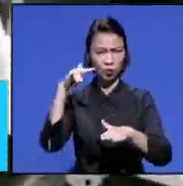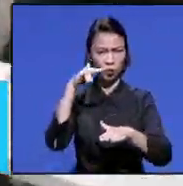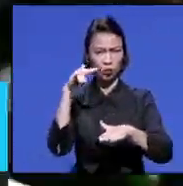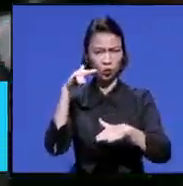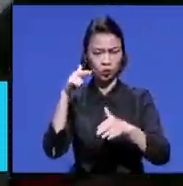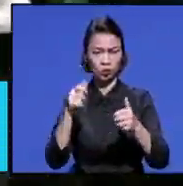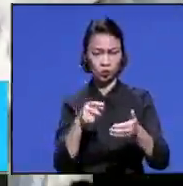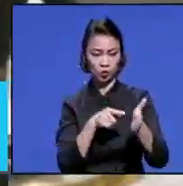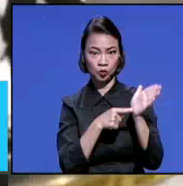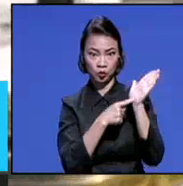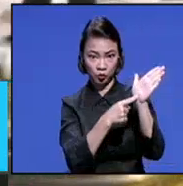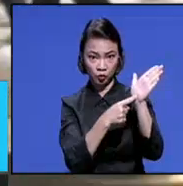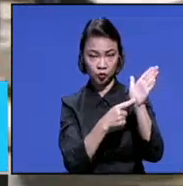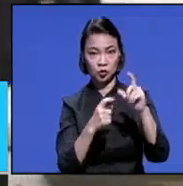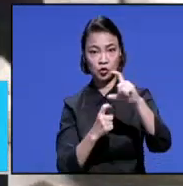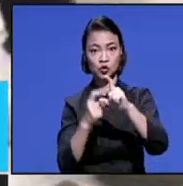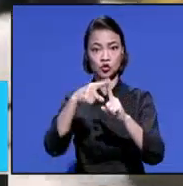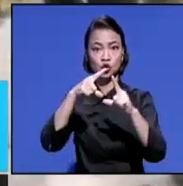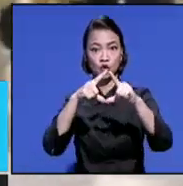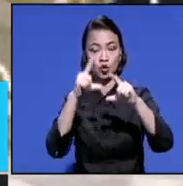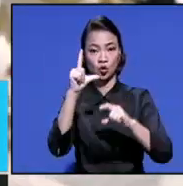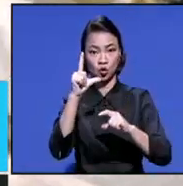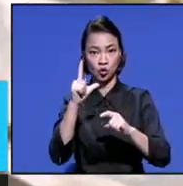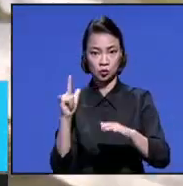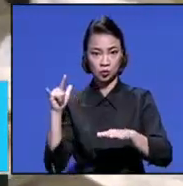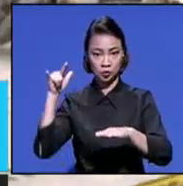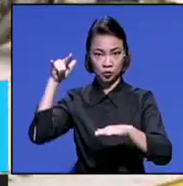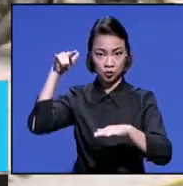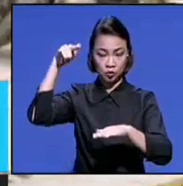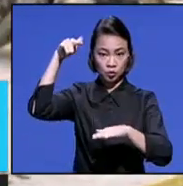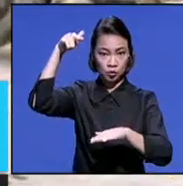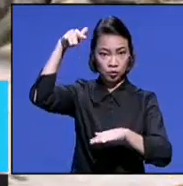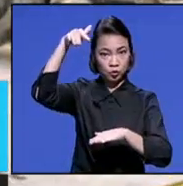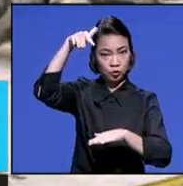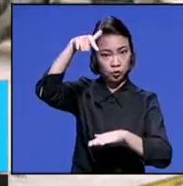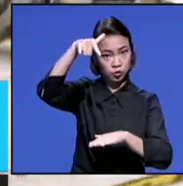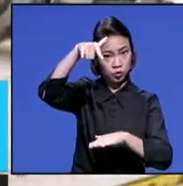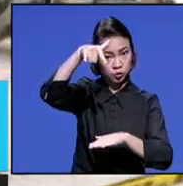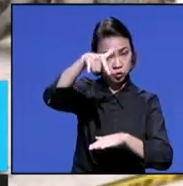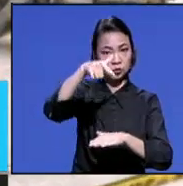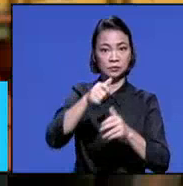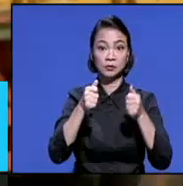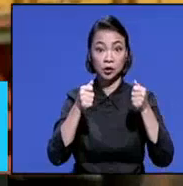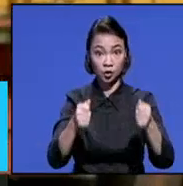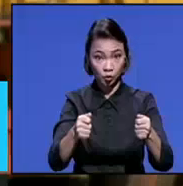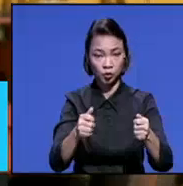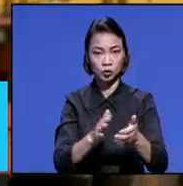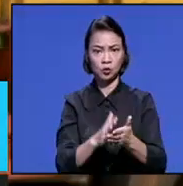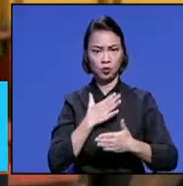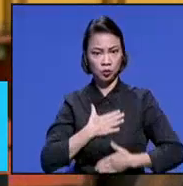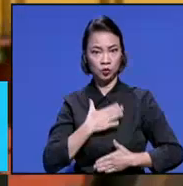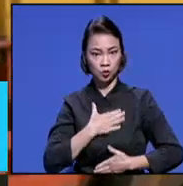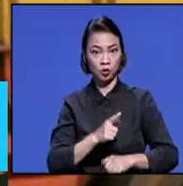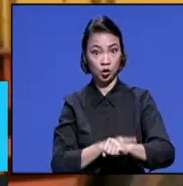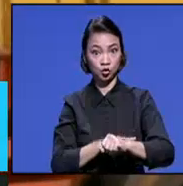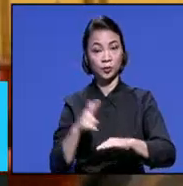pesawat menunjukkan kondisi stall atau kehilangan daya angkat sehingga mendorong hidung pesawat menukik ke bawah. Pilot pun disebut tetap tenang sepanjang